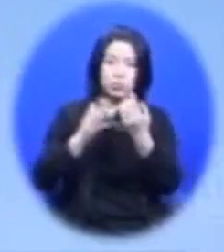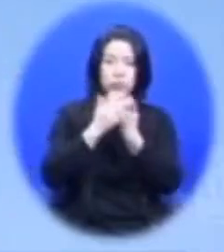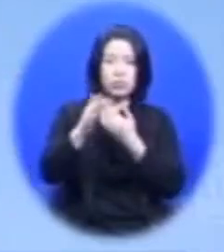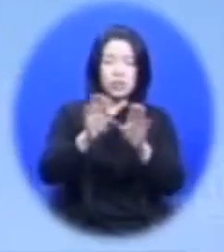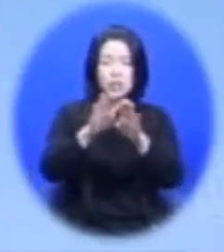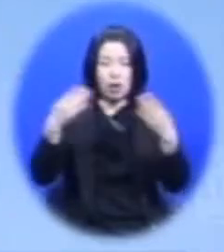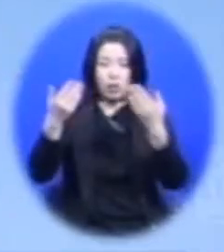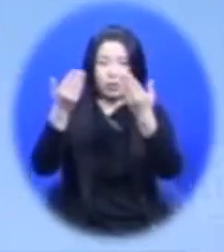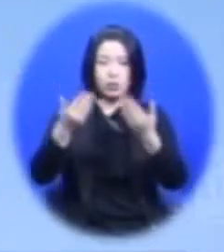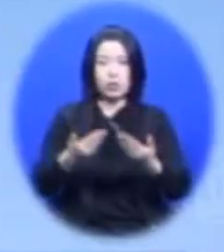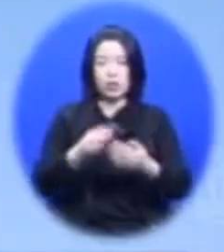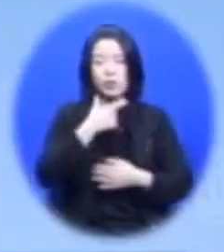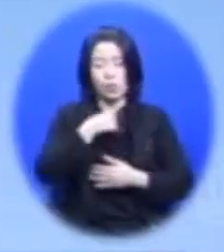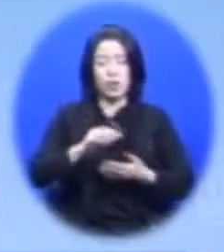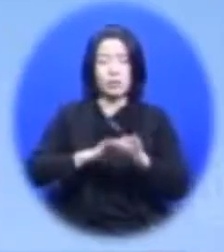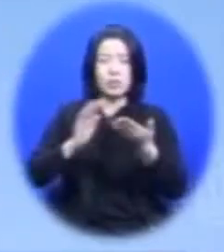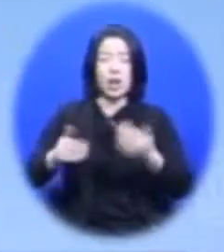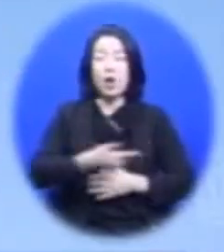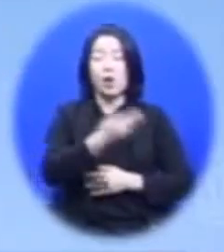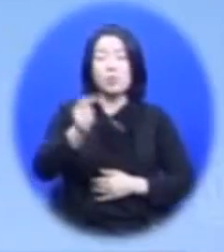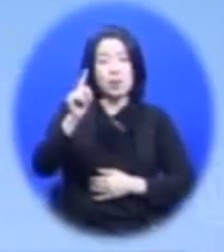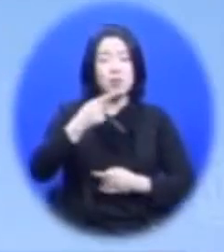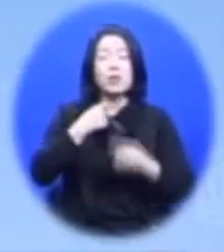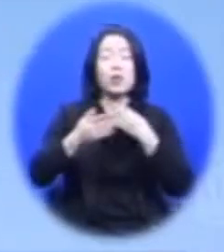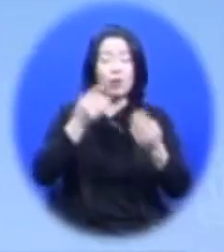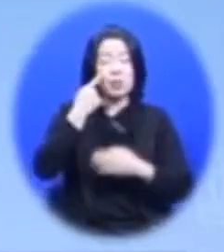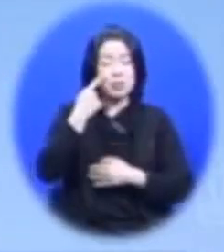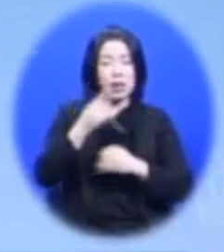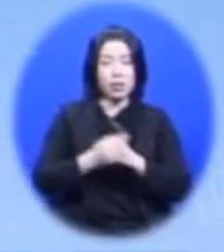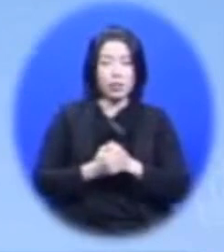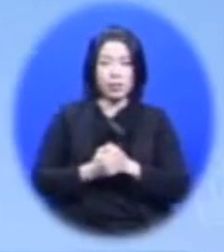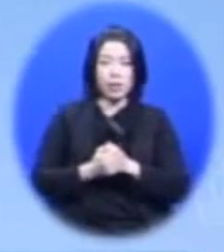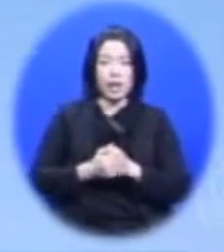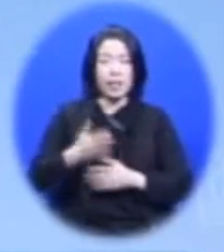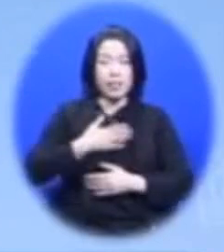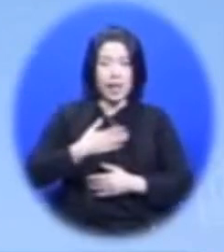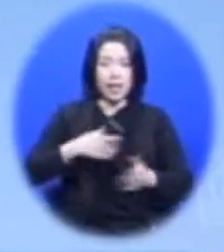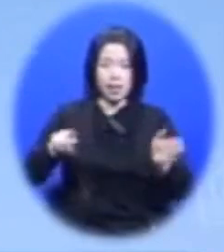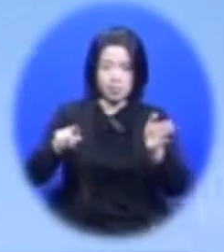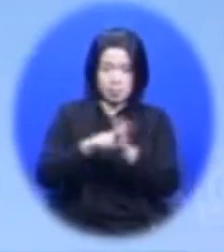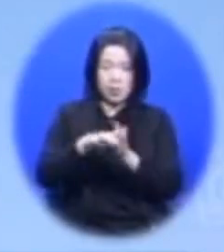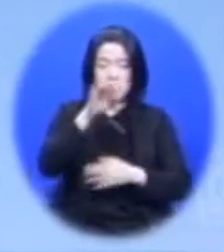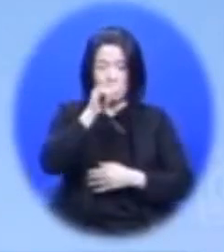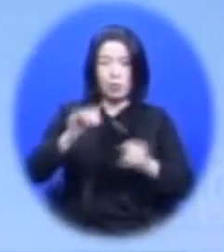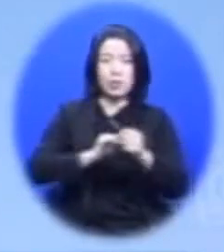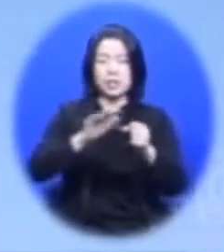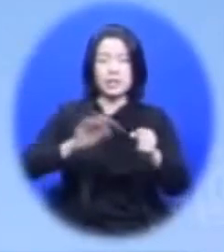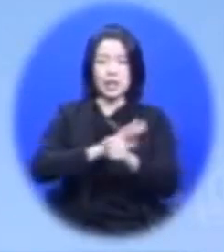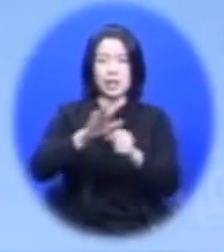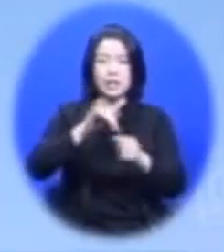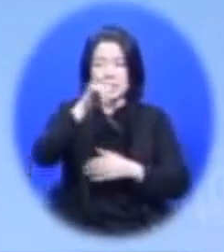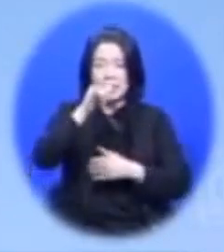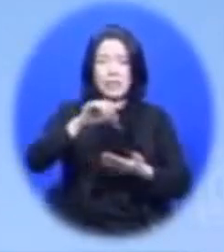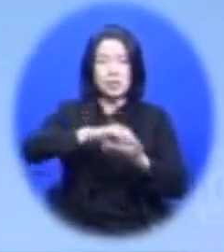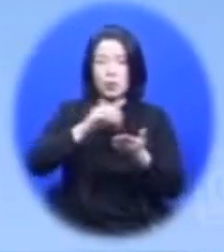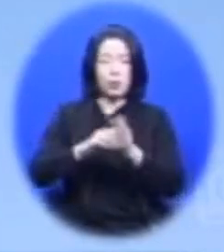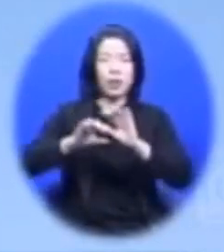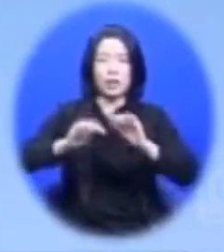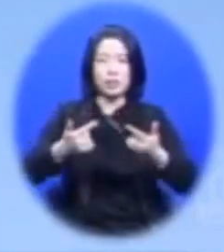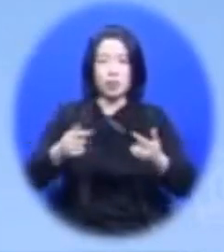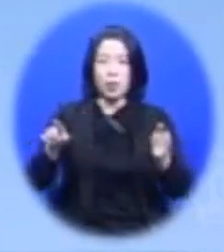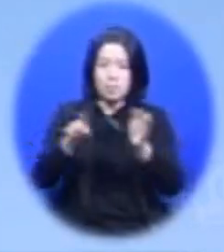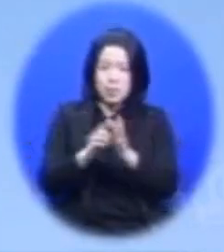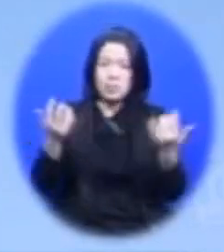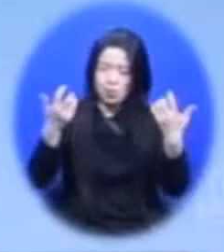열어주시기를 원합니다. 여러분이 한번 경험해 보세요. 내게 믿음이 있고 사랑이 있는 정도가 아니고 믿음의